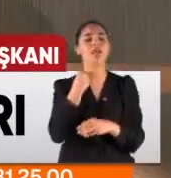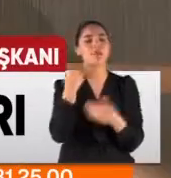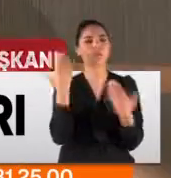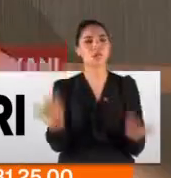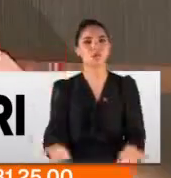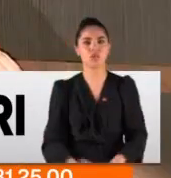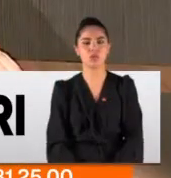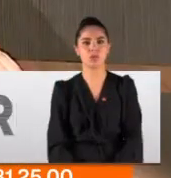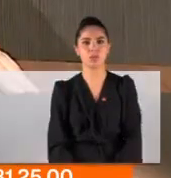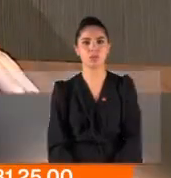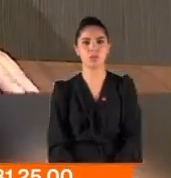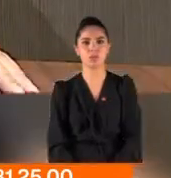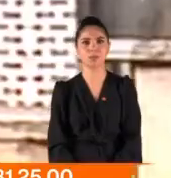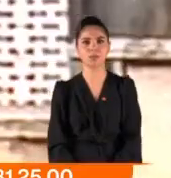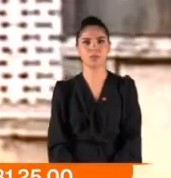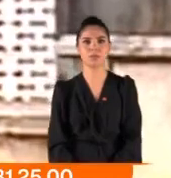borçludur.